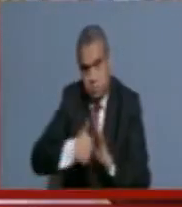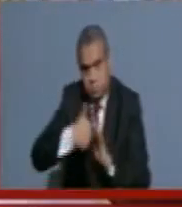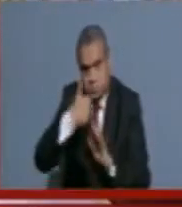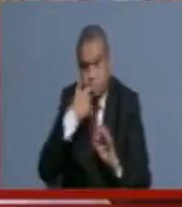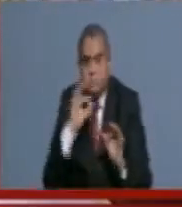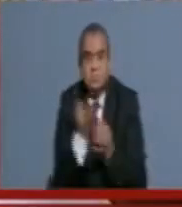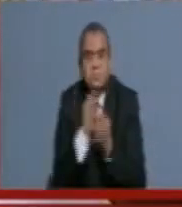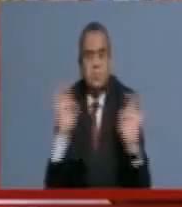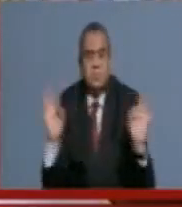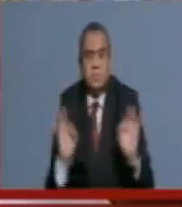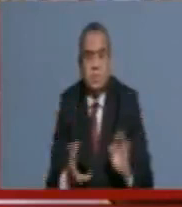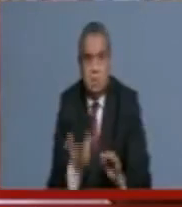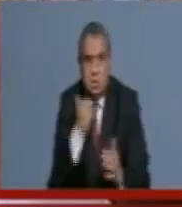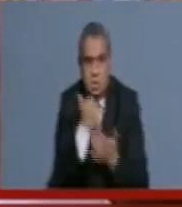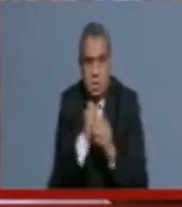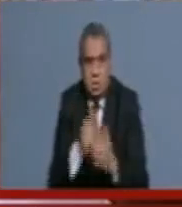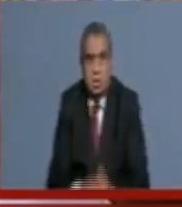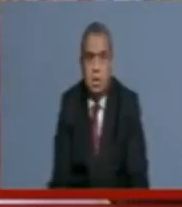ساعد